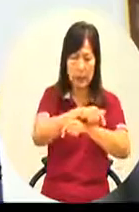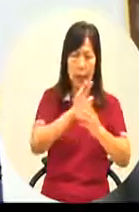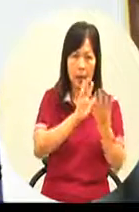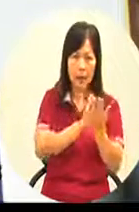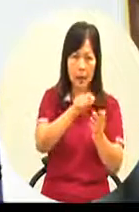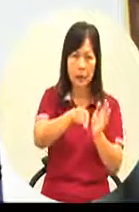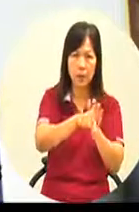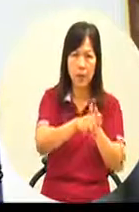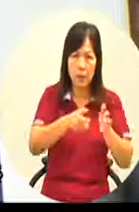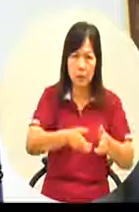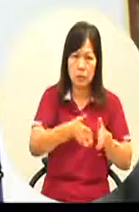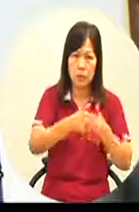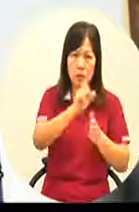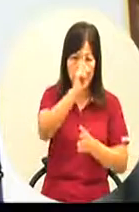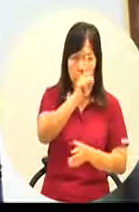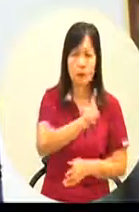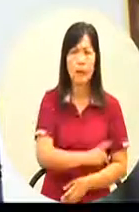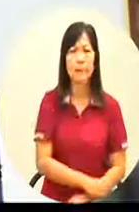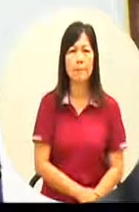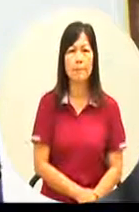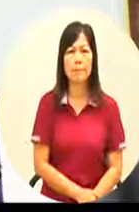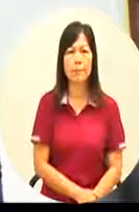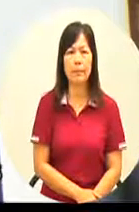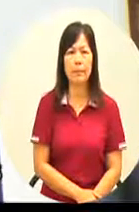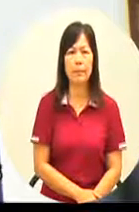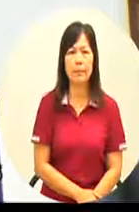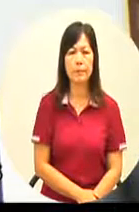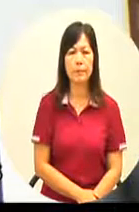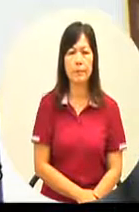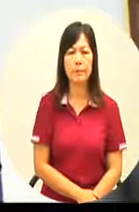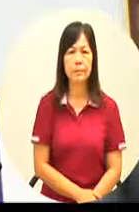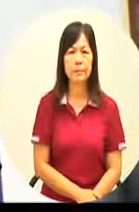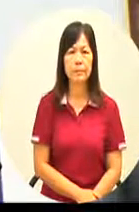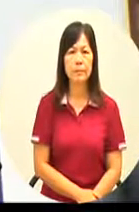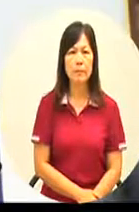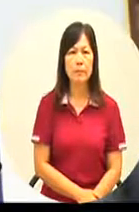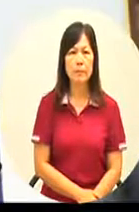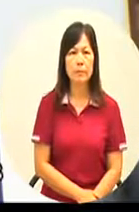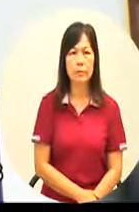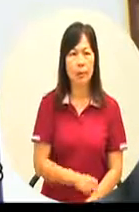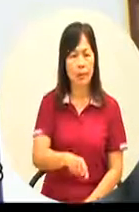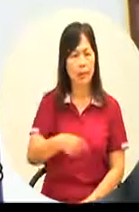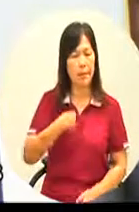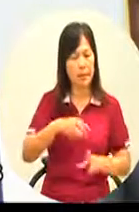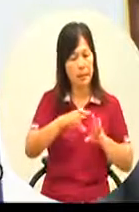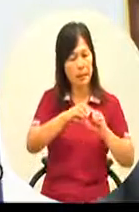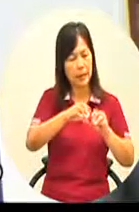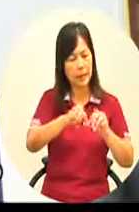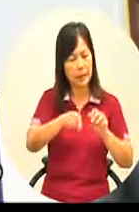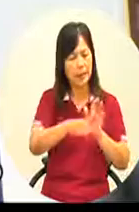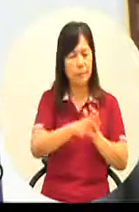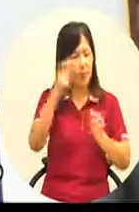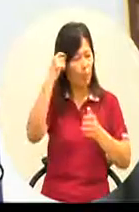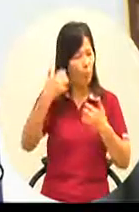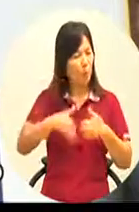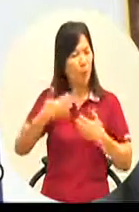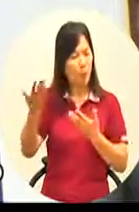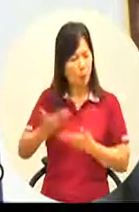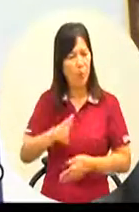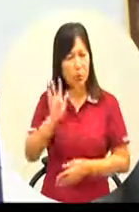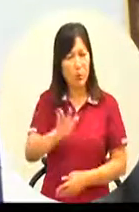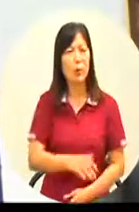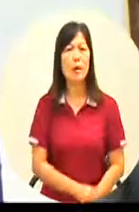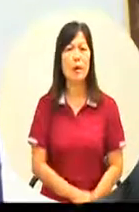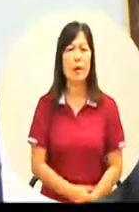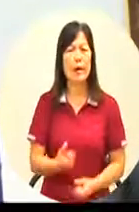新南向政策的一个基地哈。那这个我们地方非常的欢迎哈，也非常